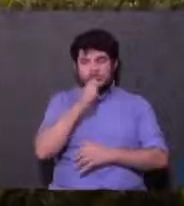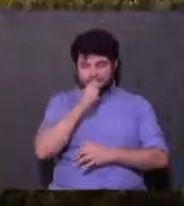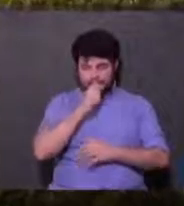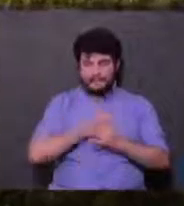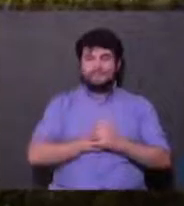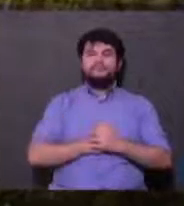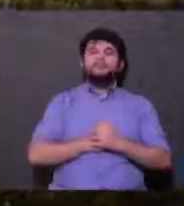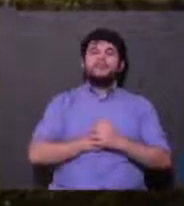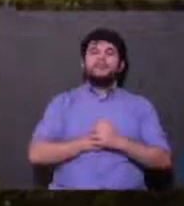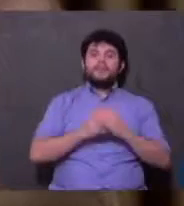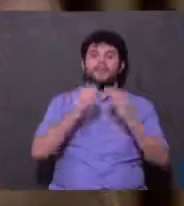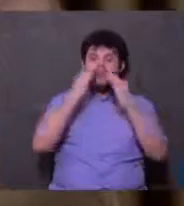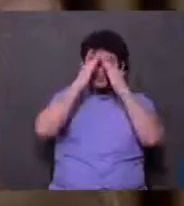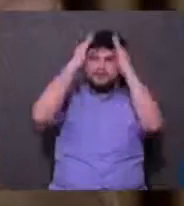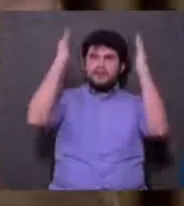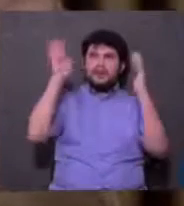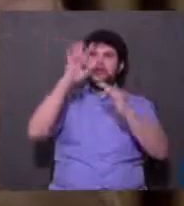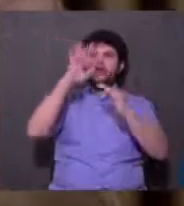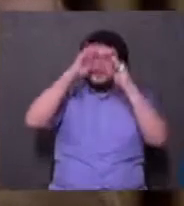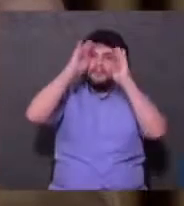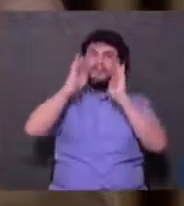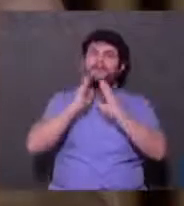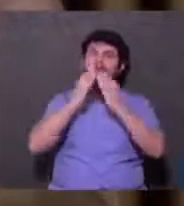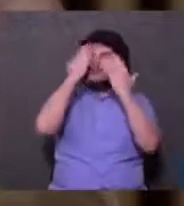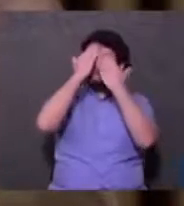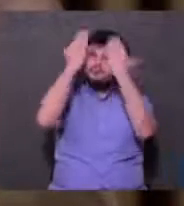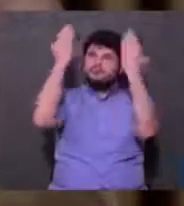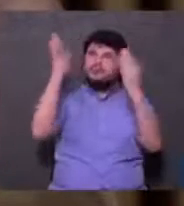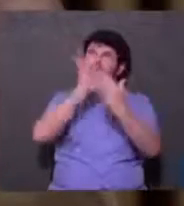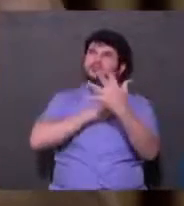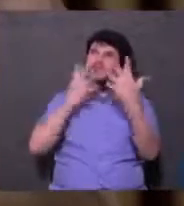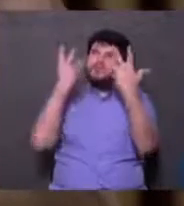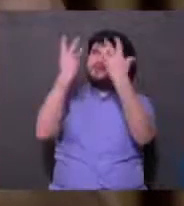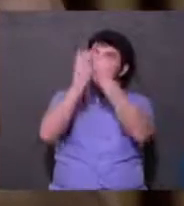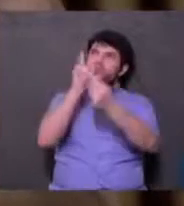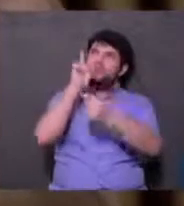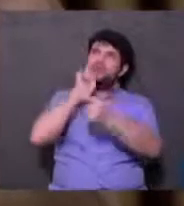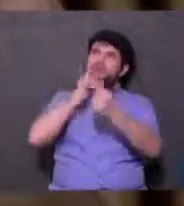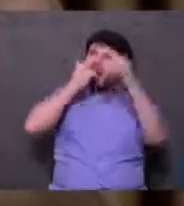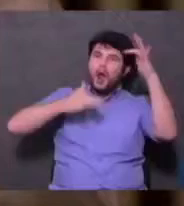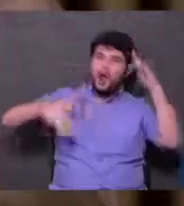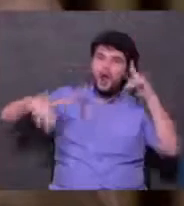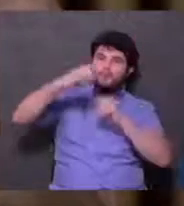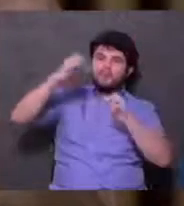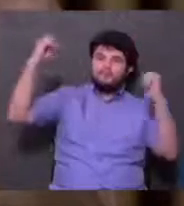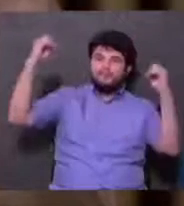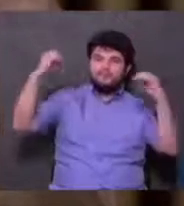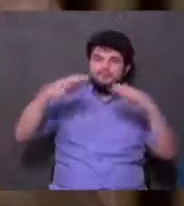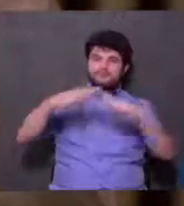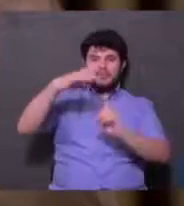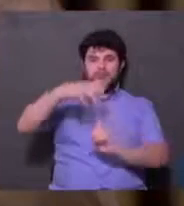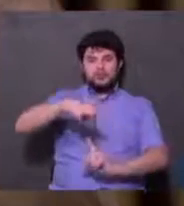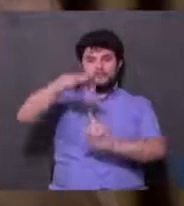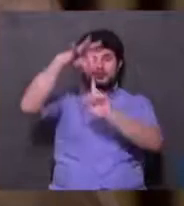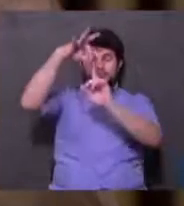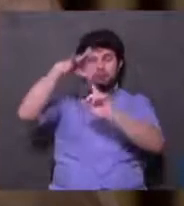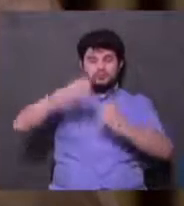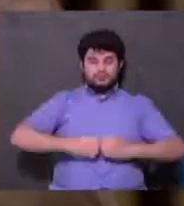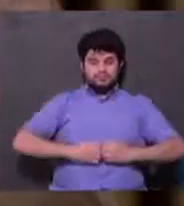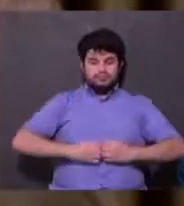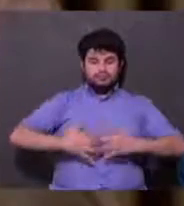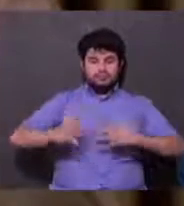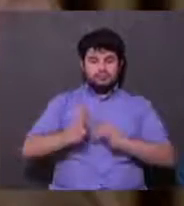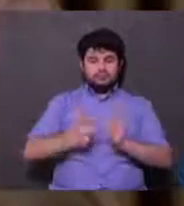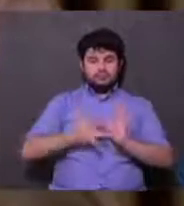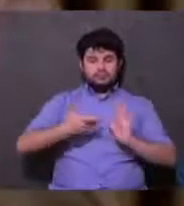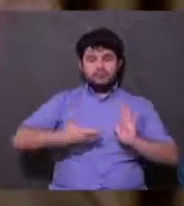Gegrüßet seist du, Maria, voll der Gnade, der Herr ist mit dir. Du bist gebenedeit unter den Frauen, und gebenedeit ist die